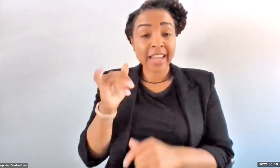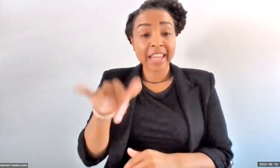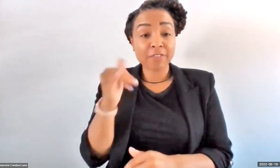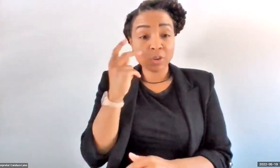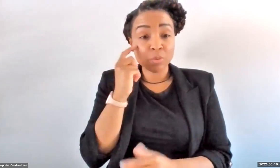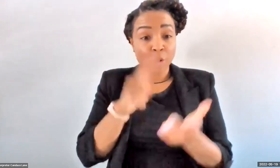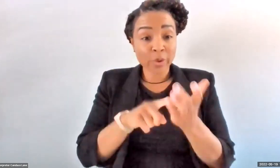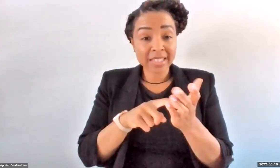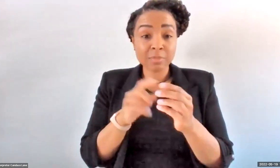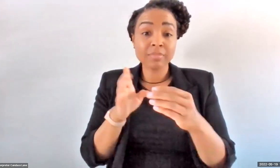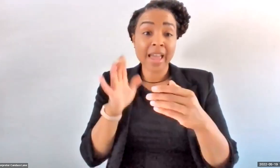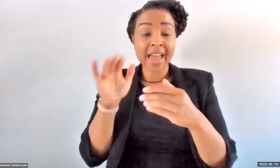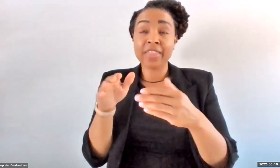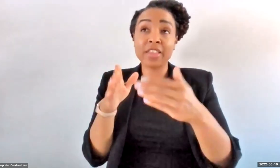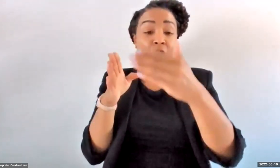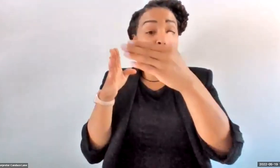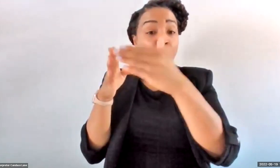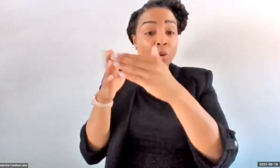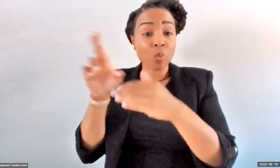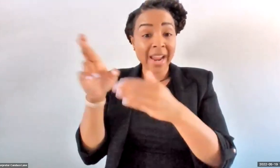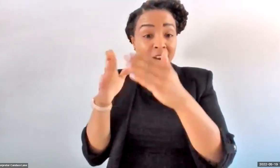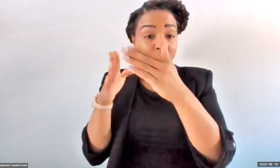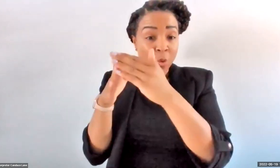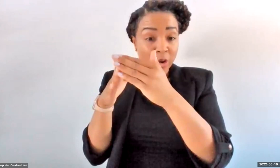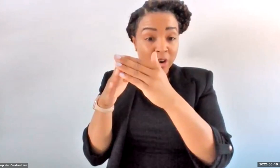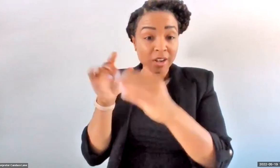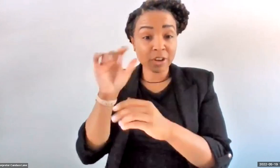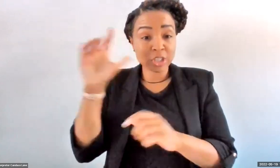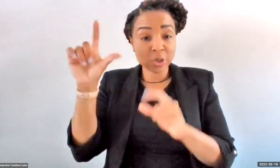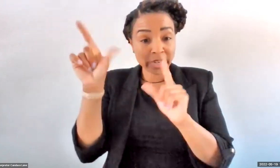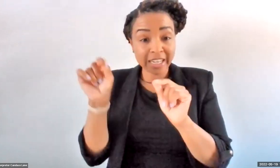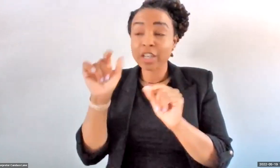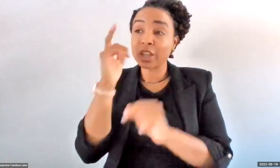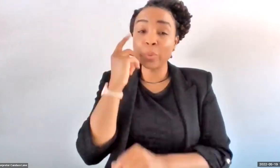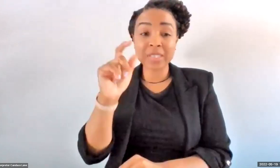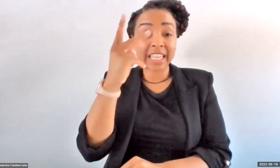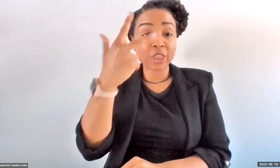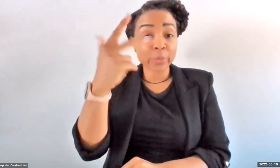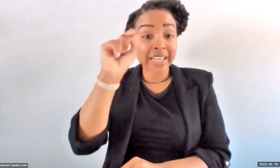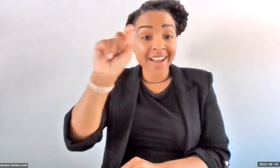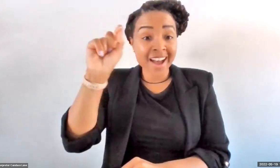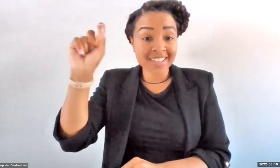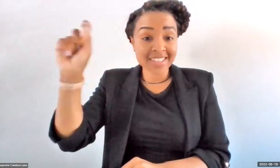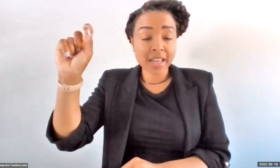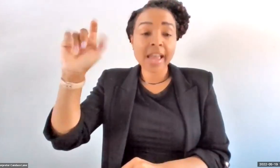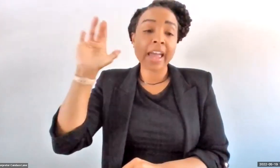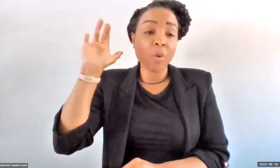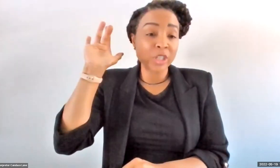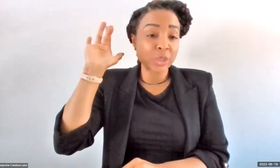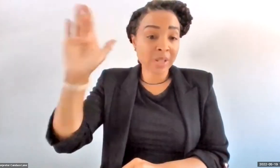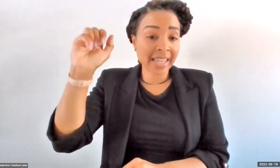if you notice at the right corner of your screen, you will see three dots.